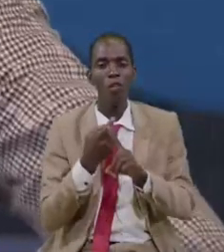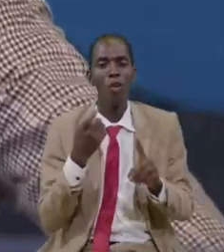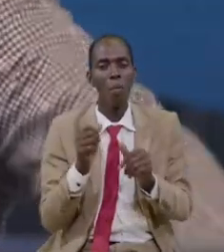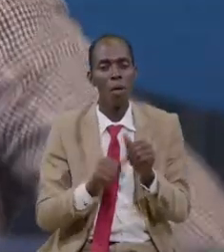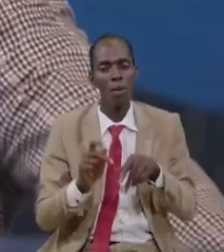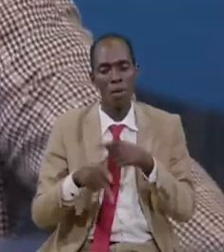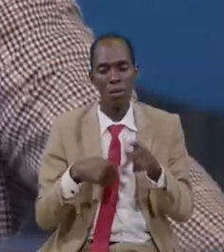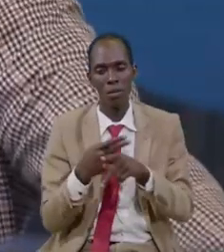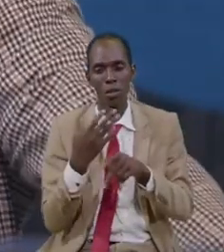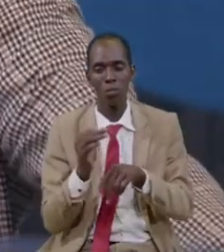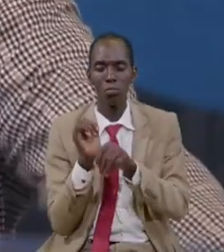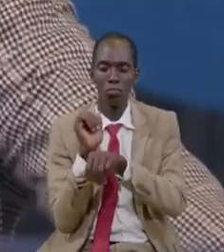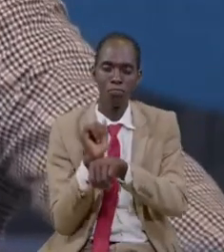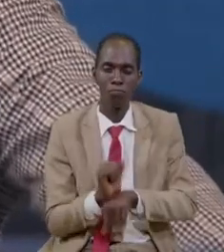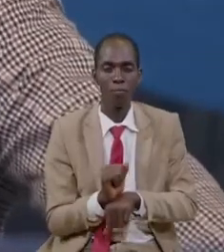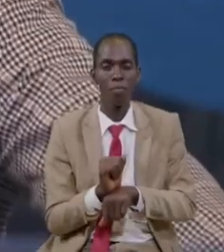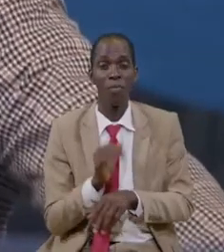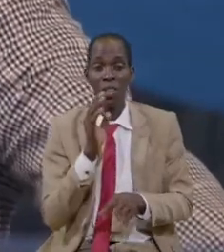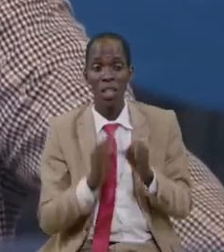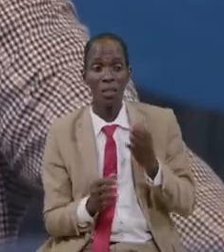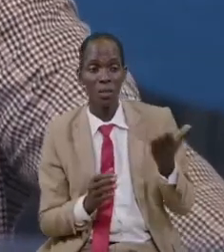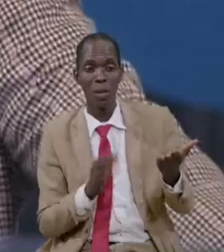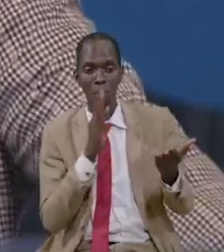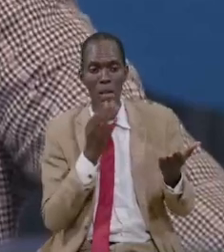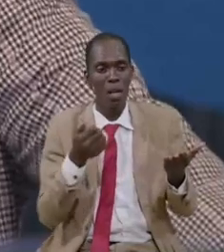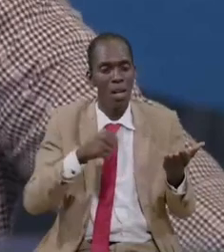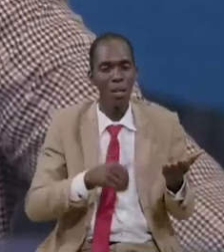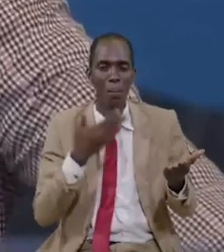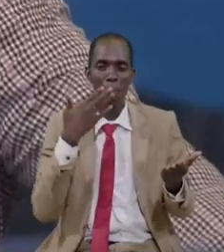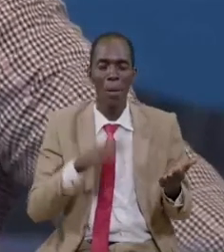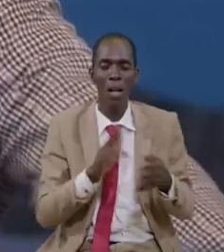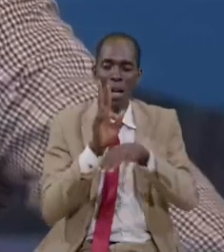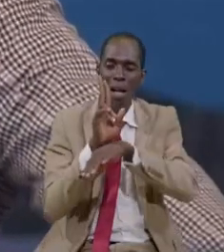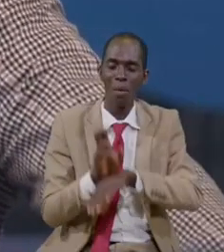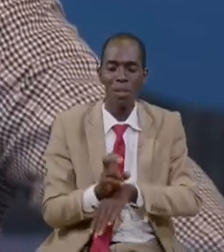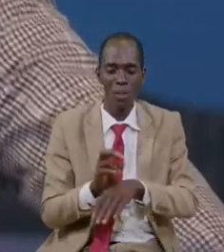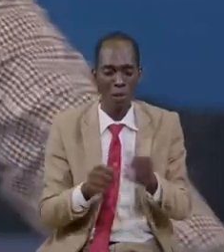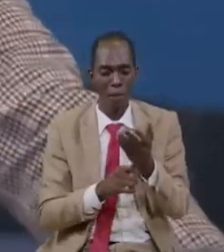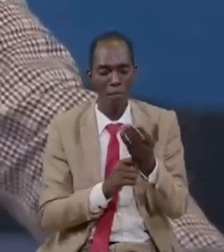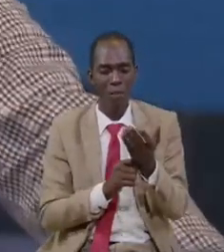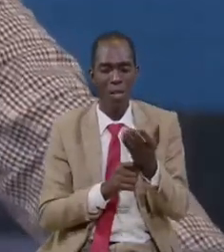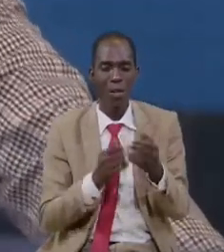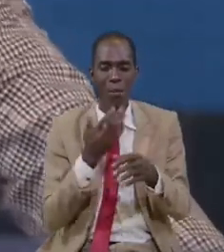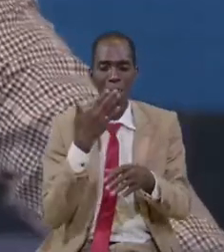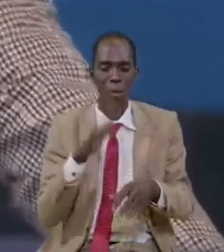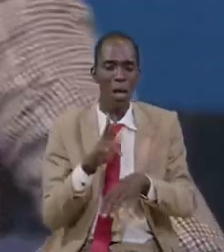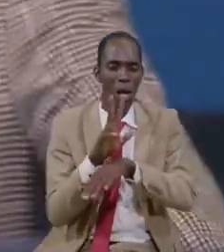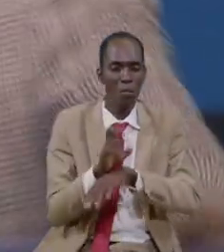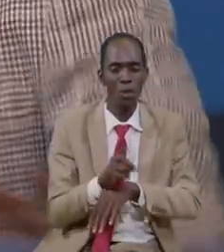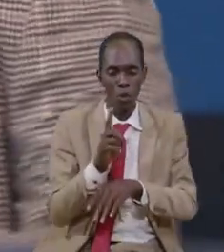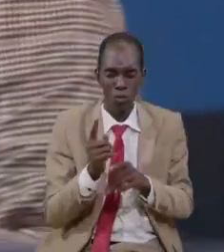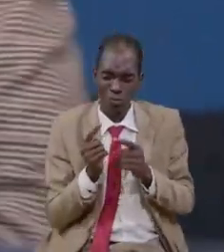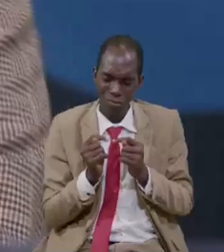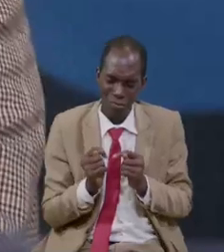l'esclavage. Si une mauvaise habitude, une habitude charnelle, tu essaies de vaincre, tu essaies